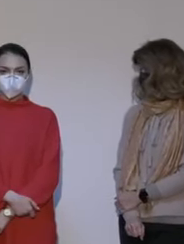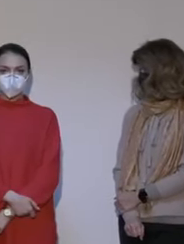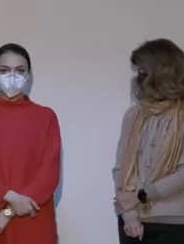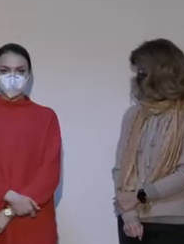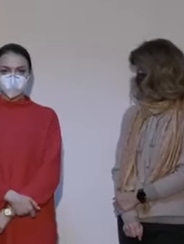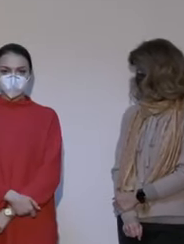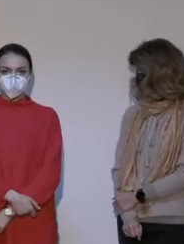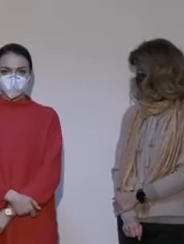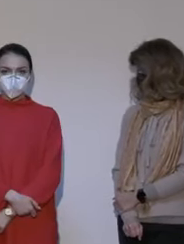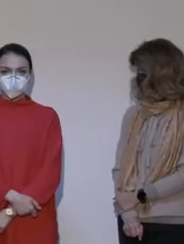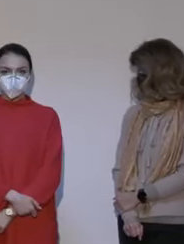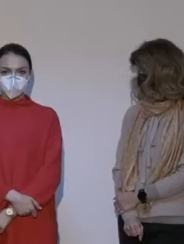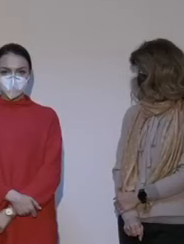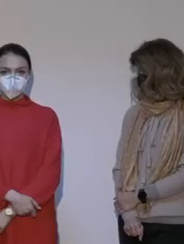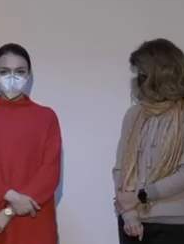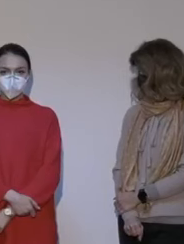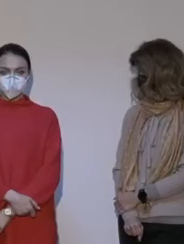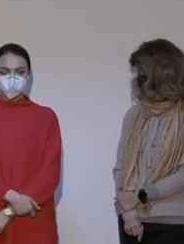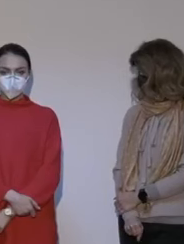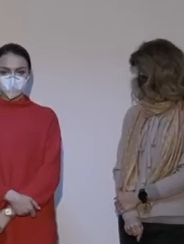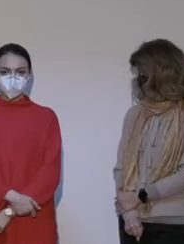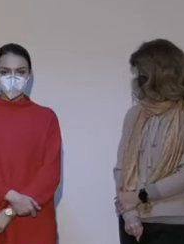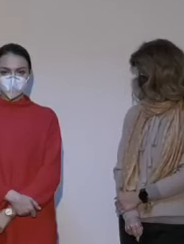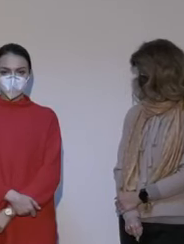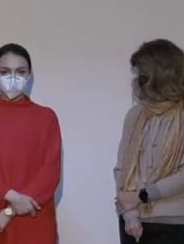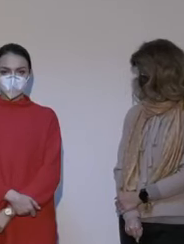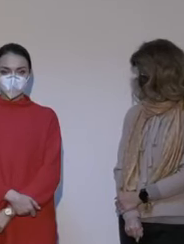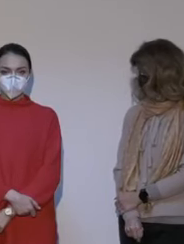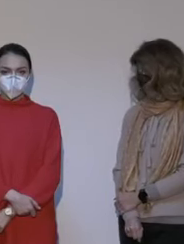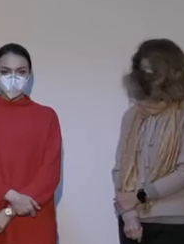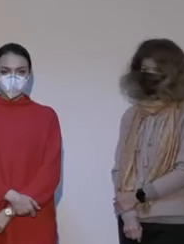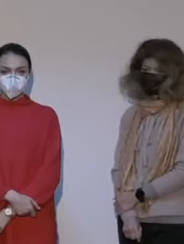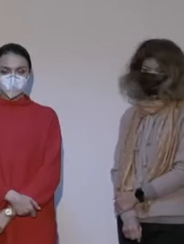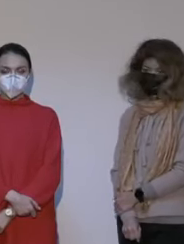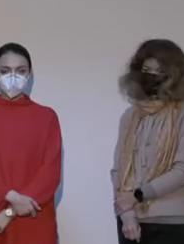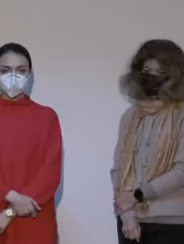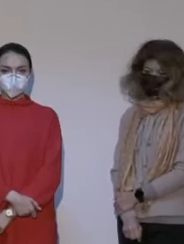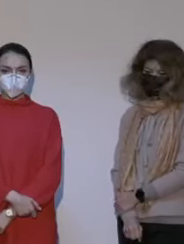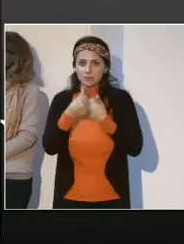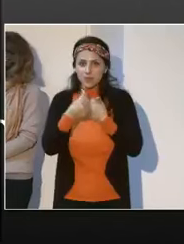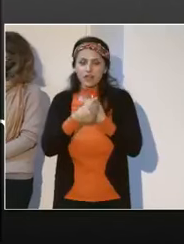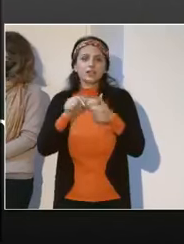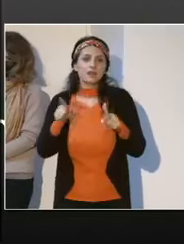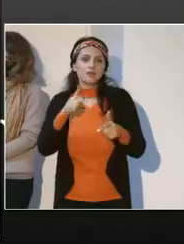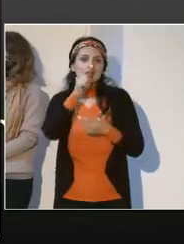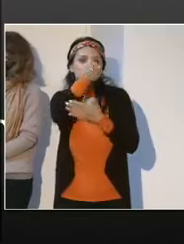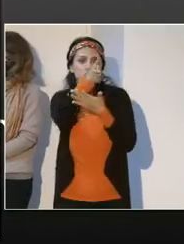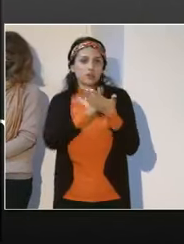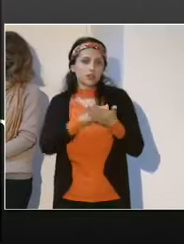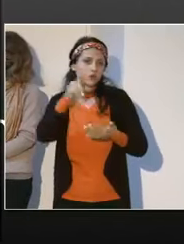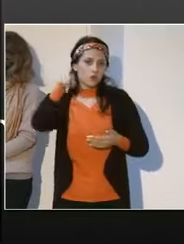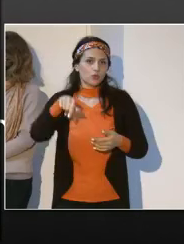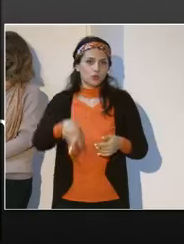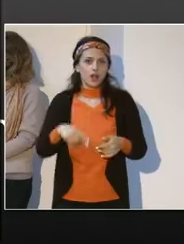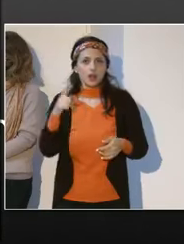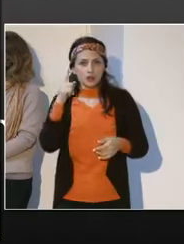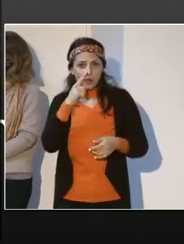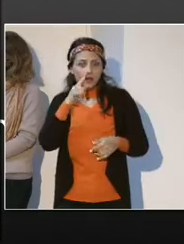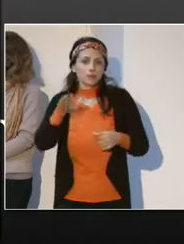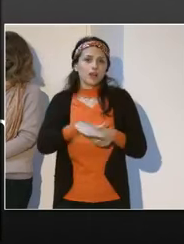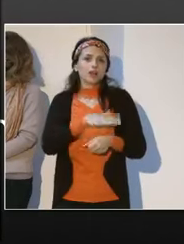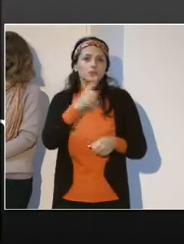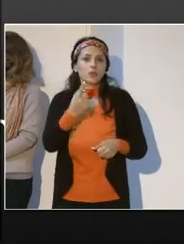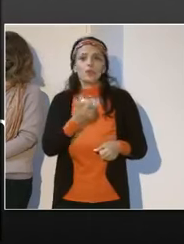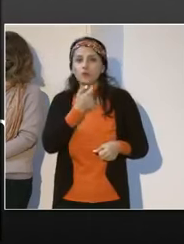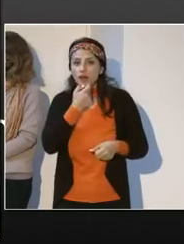Buna ziua doamnelor și domnilor bună ziua dragi prieteni la jumătatea lunii noiembrie se împlinește un an